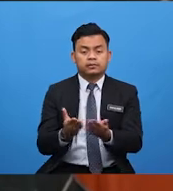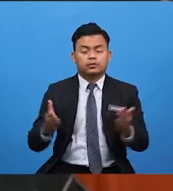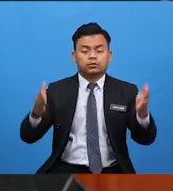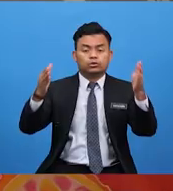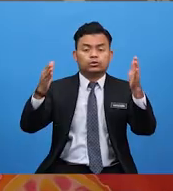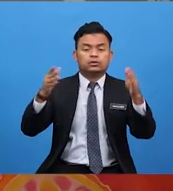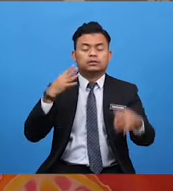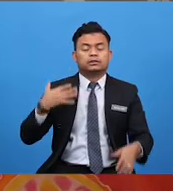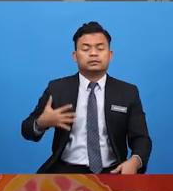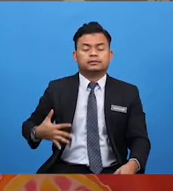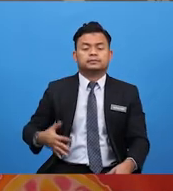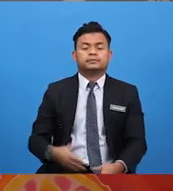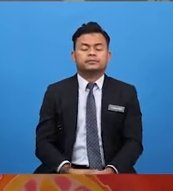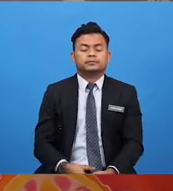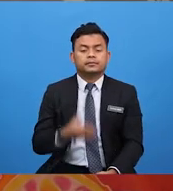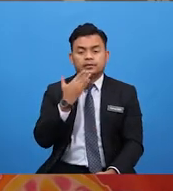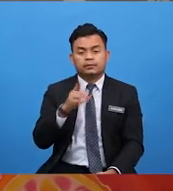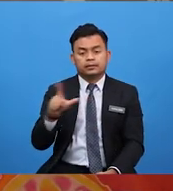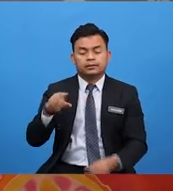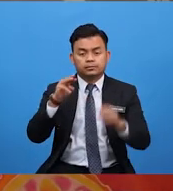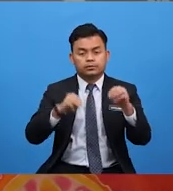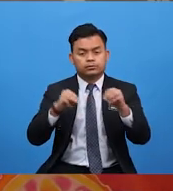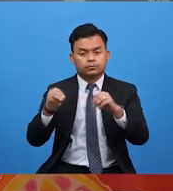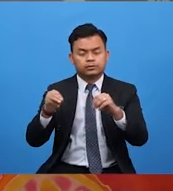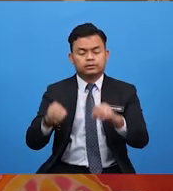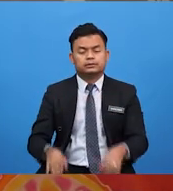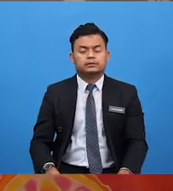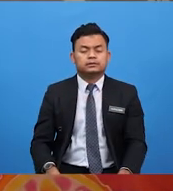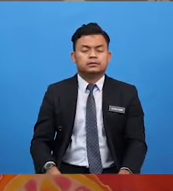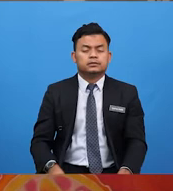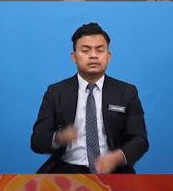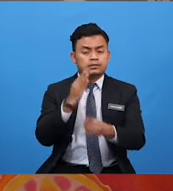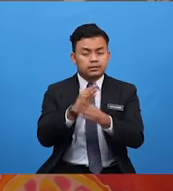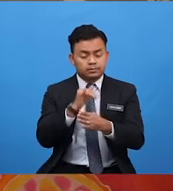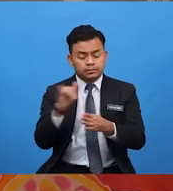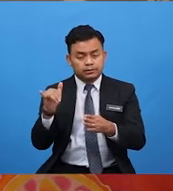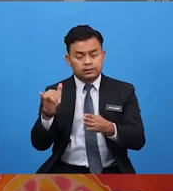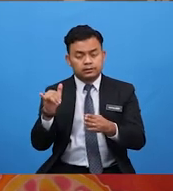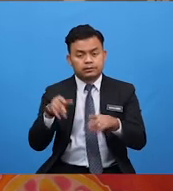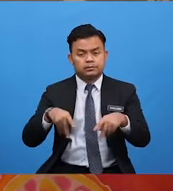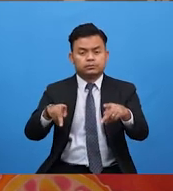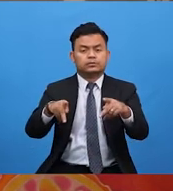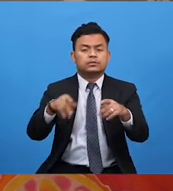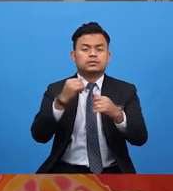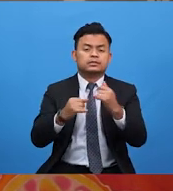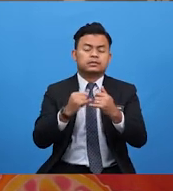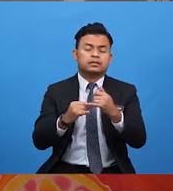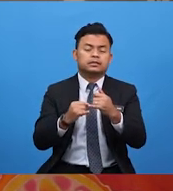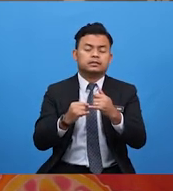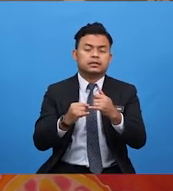kain. Baiklah murid-murid, sebenarnya proses akhir batik lukis mengambil